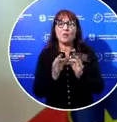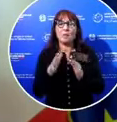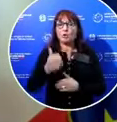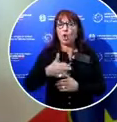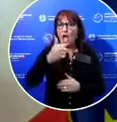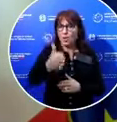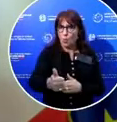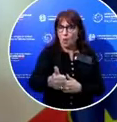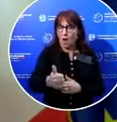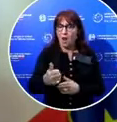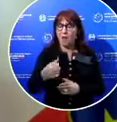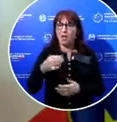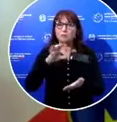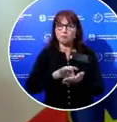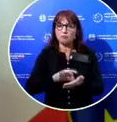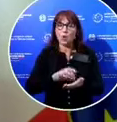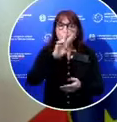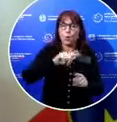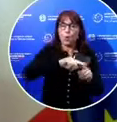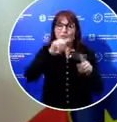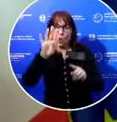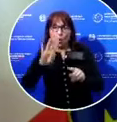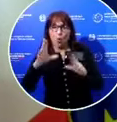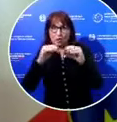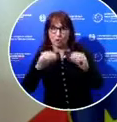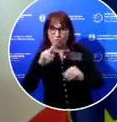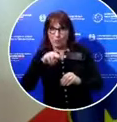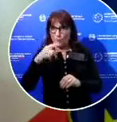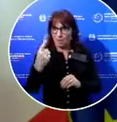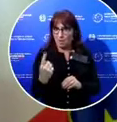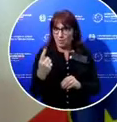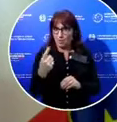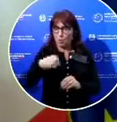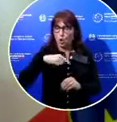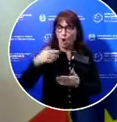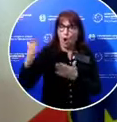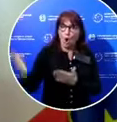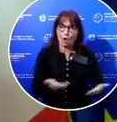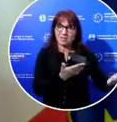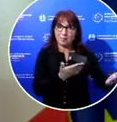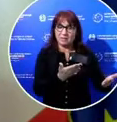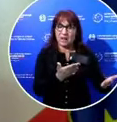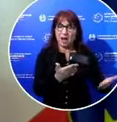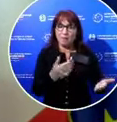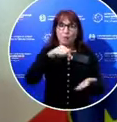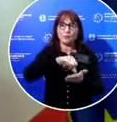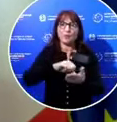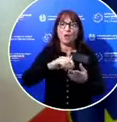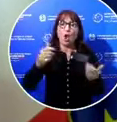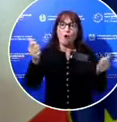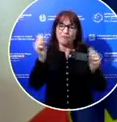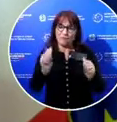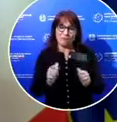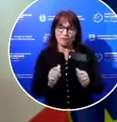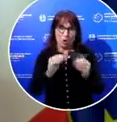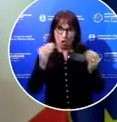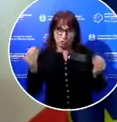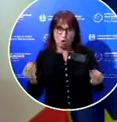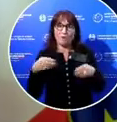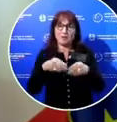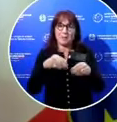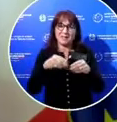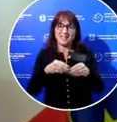Dialogues, che si svolgerà dal 2 al 4 dicembre 2021, ospiteremo uno Youth Forum in cui saranno coinvolti i giovani da entrambe le